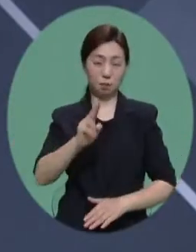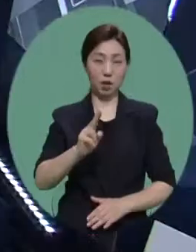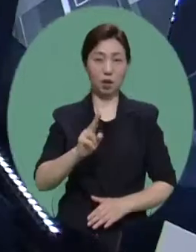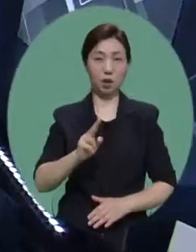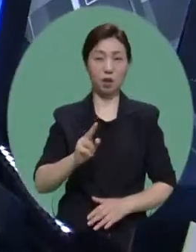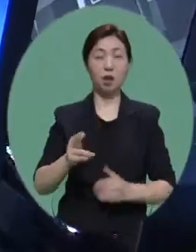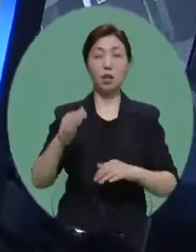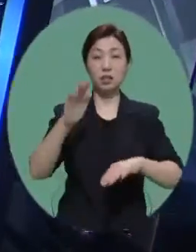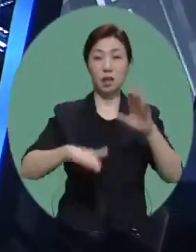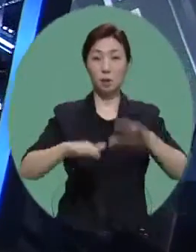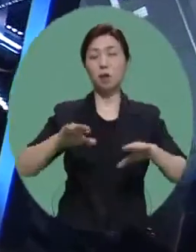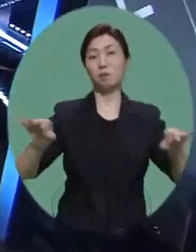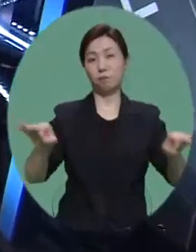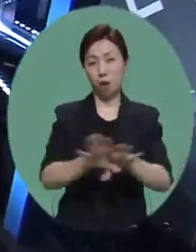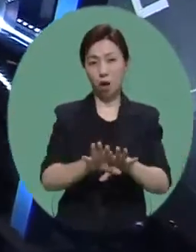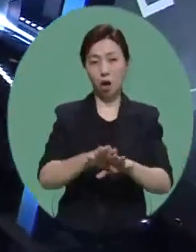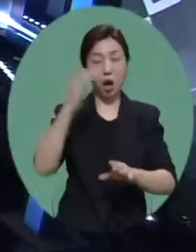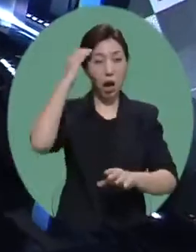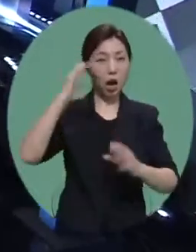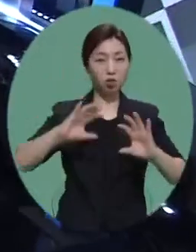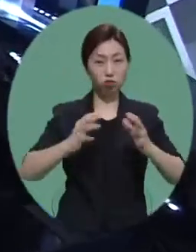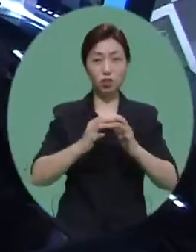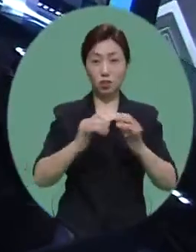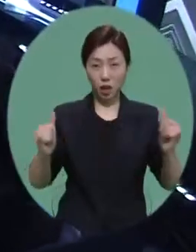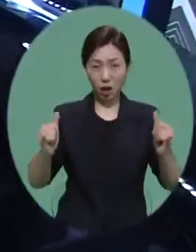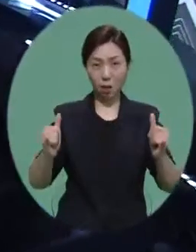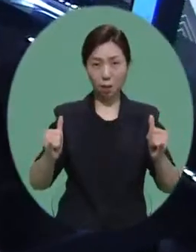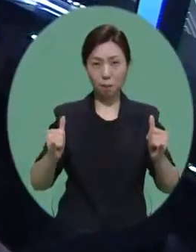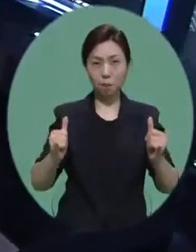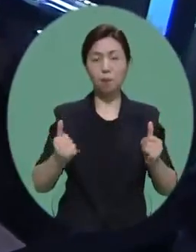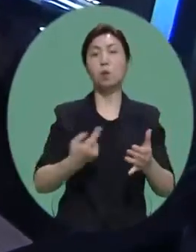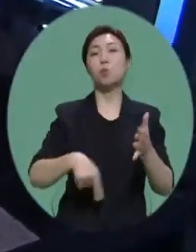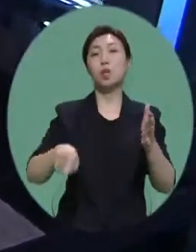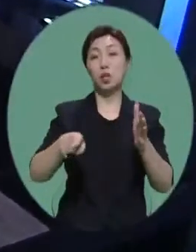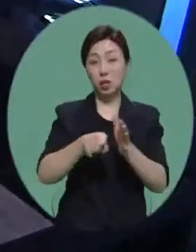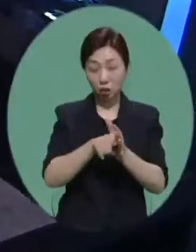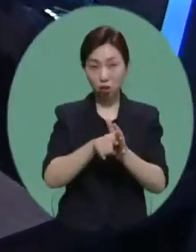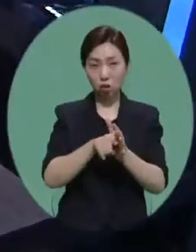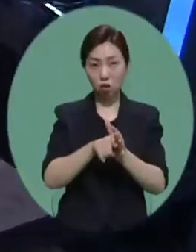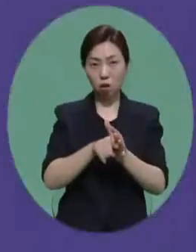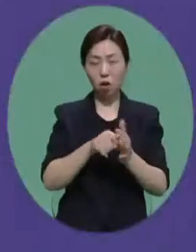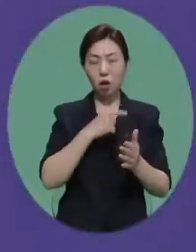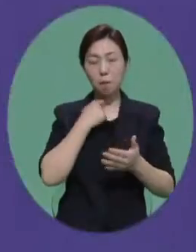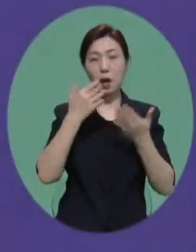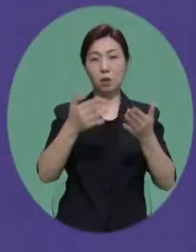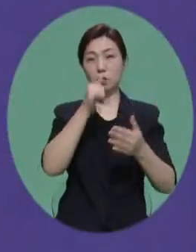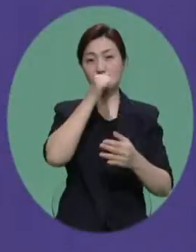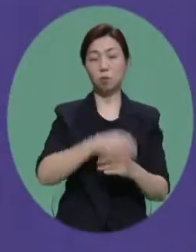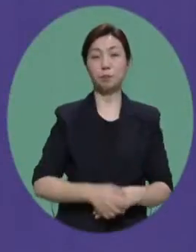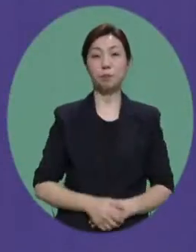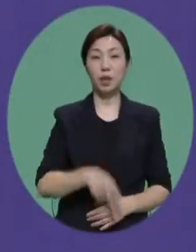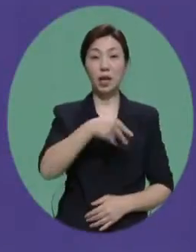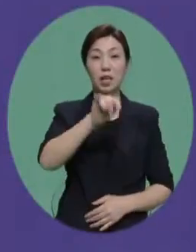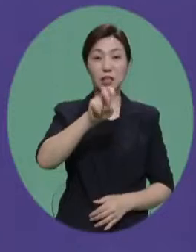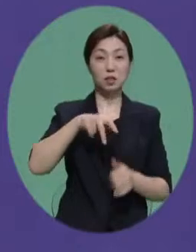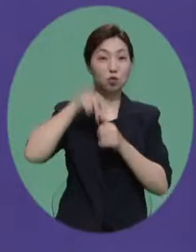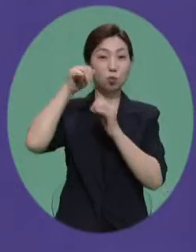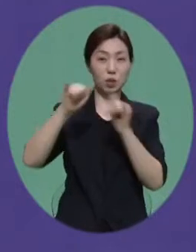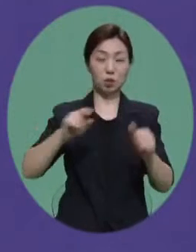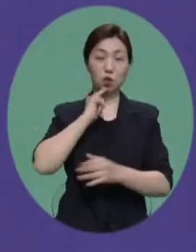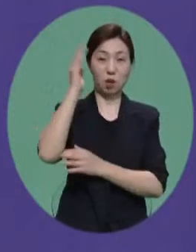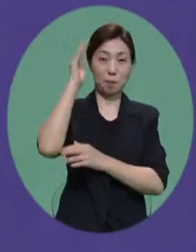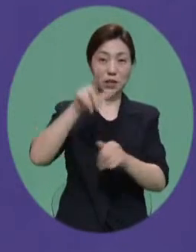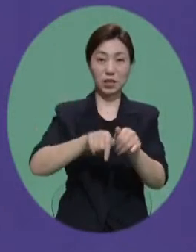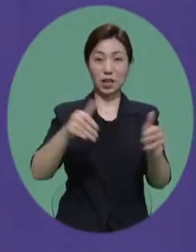없애 버 4 이거 아 네 심상정 후보도 발언 c 가 모두 사용 하셨구요